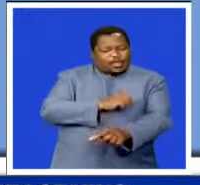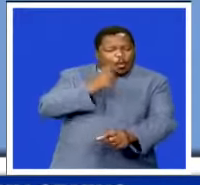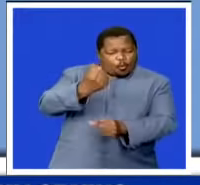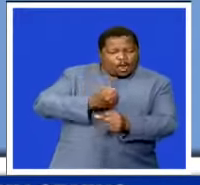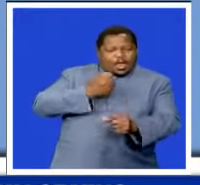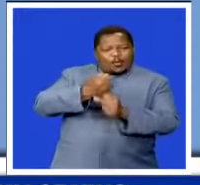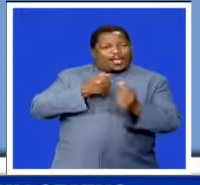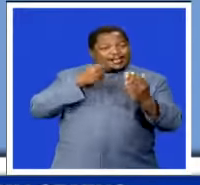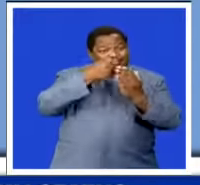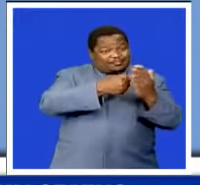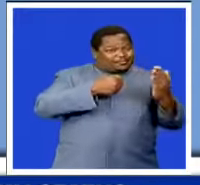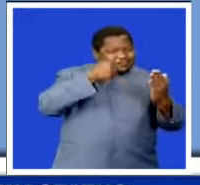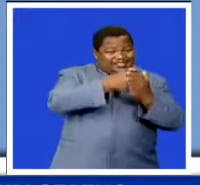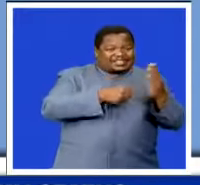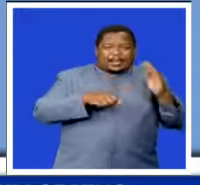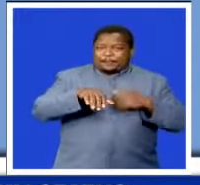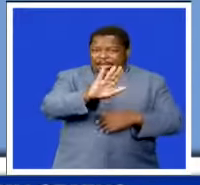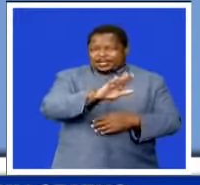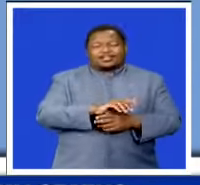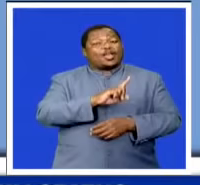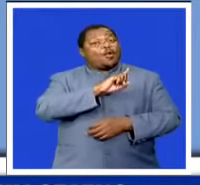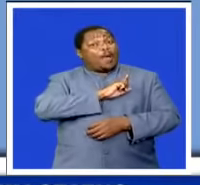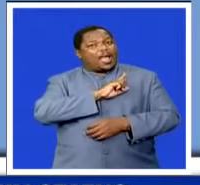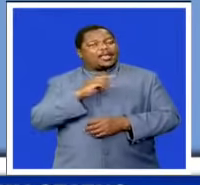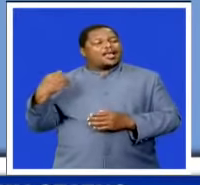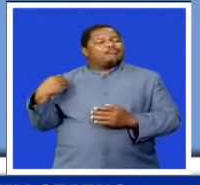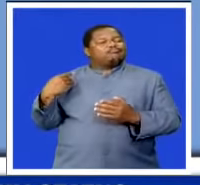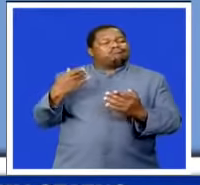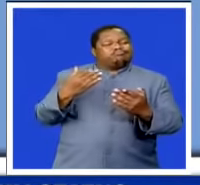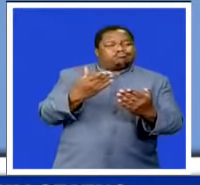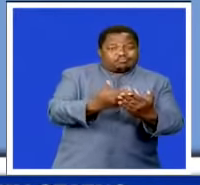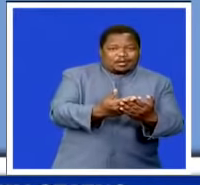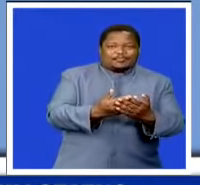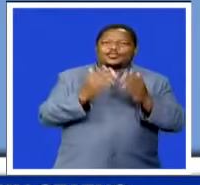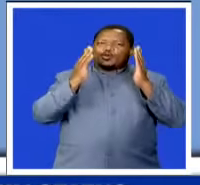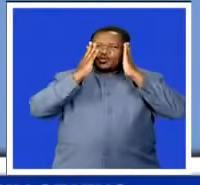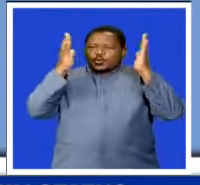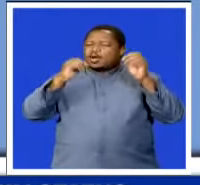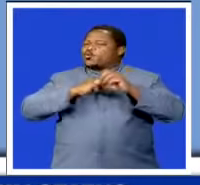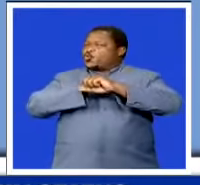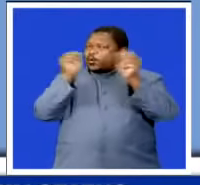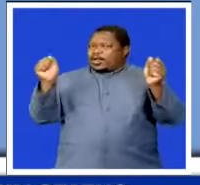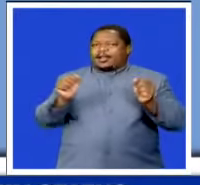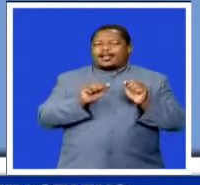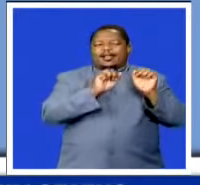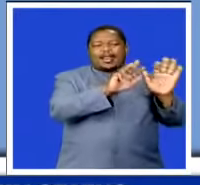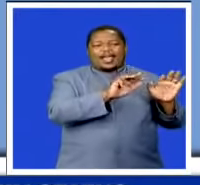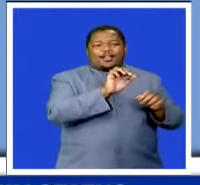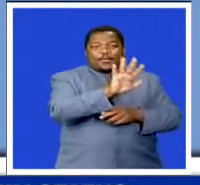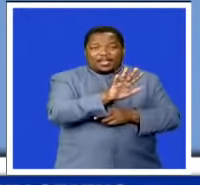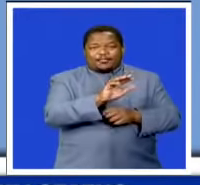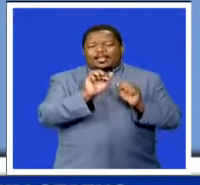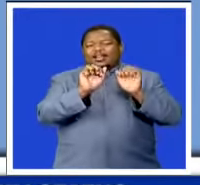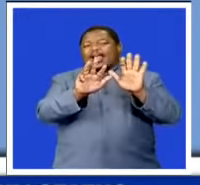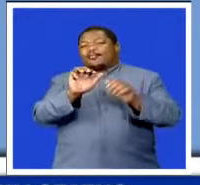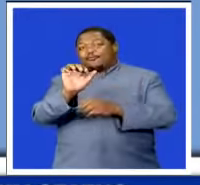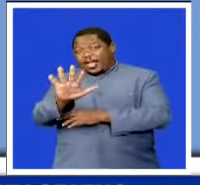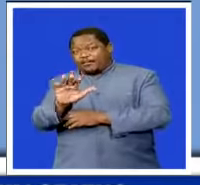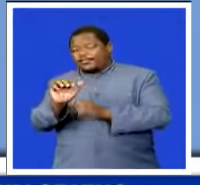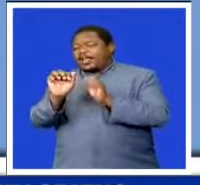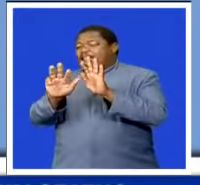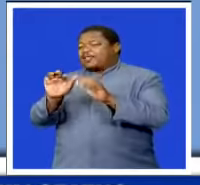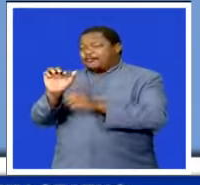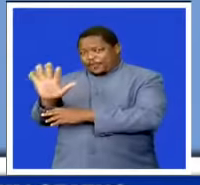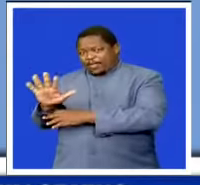95 by 95 by 95. Iwe ma-targets amhlaba lebe futhi esifike kuwo nga-2020. Uma kusenabo supervisor labenda nje uyabona thi